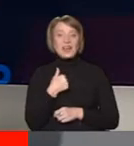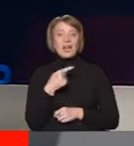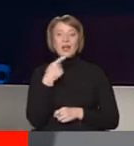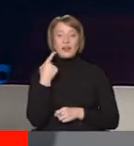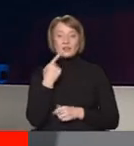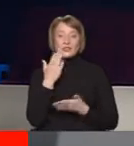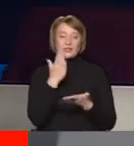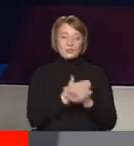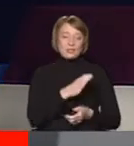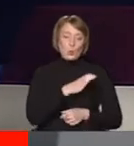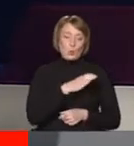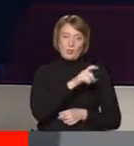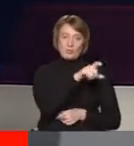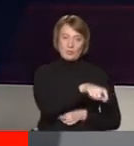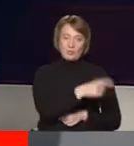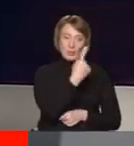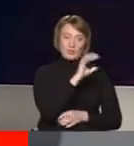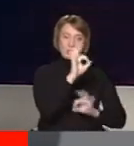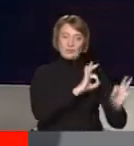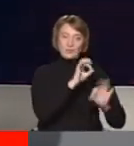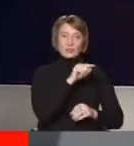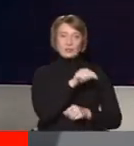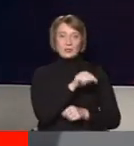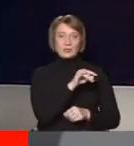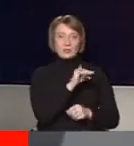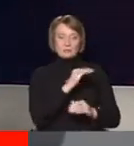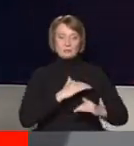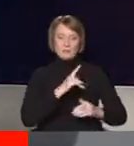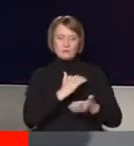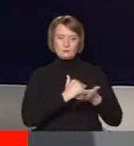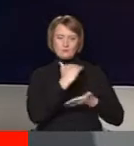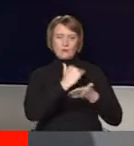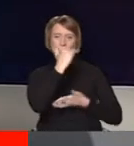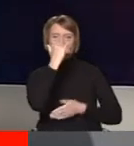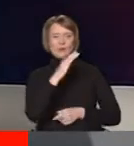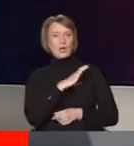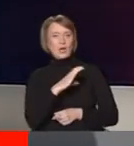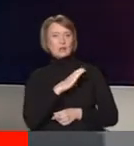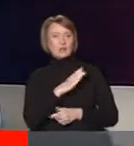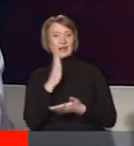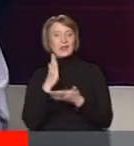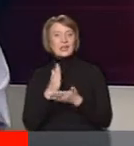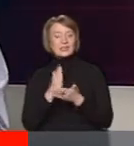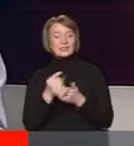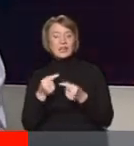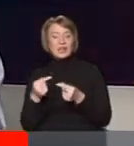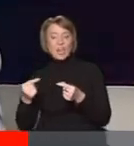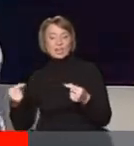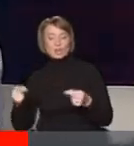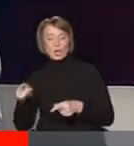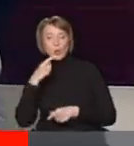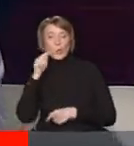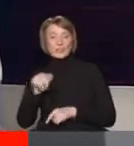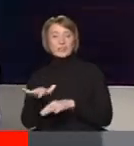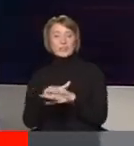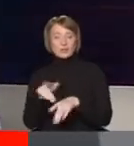Я кажу, або є олігархія, так? Є 1% паразитарний, найбагатших, це олігархія, їхні прислужники, так? А є решта українського народу. І оце